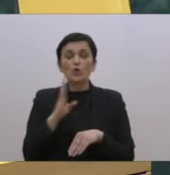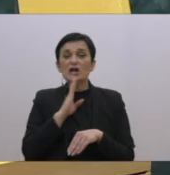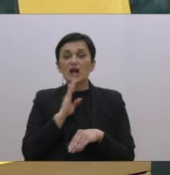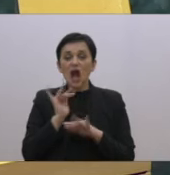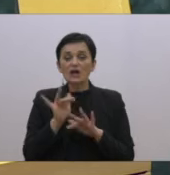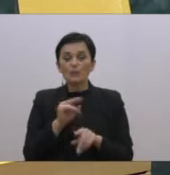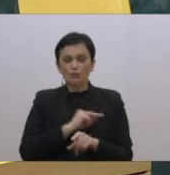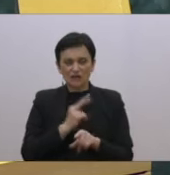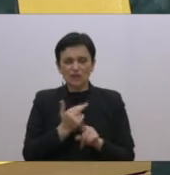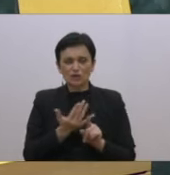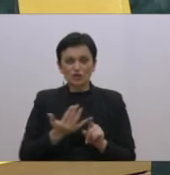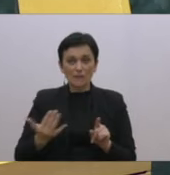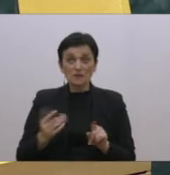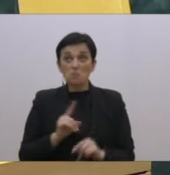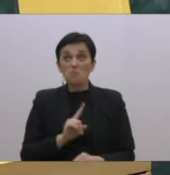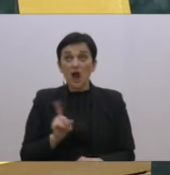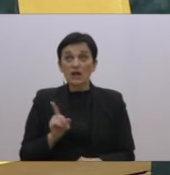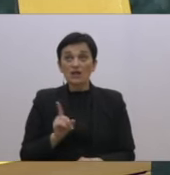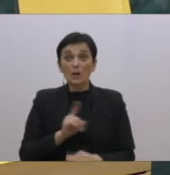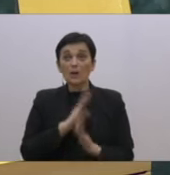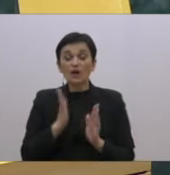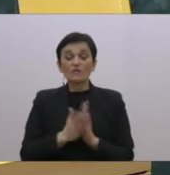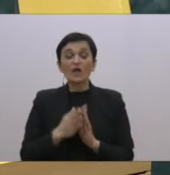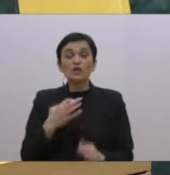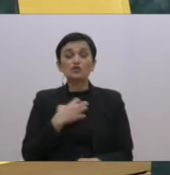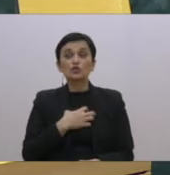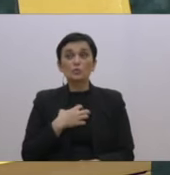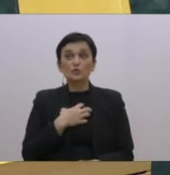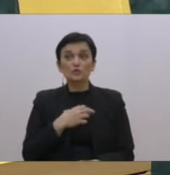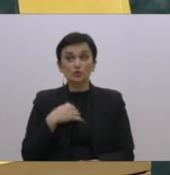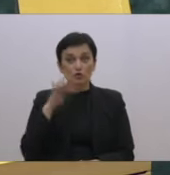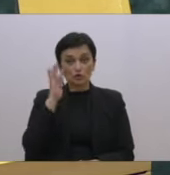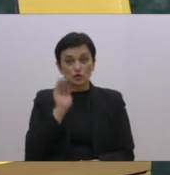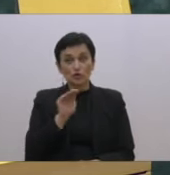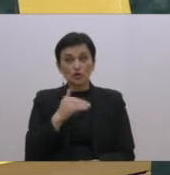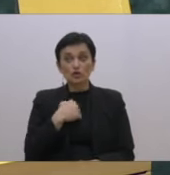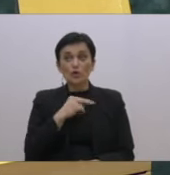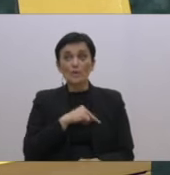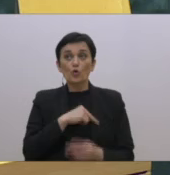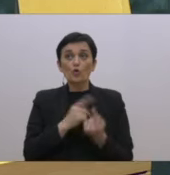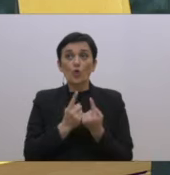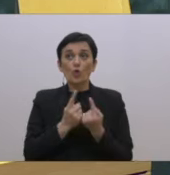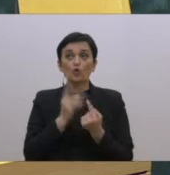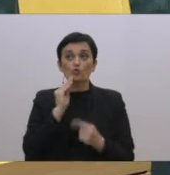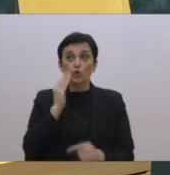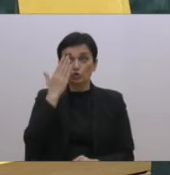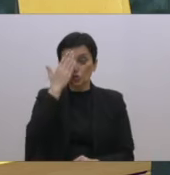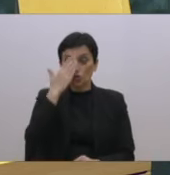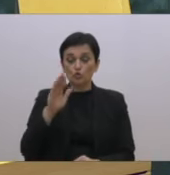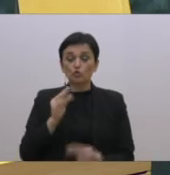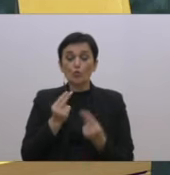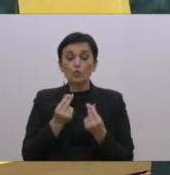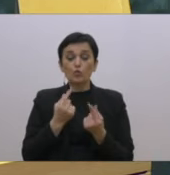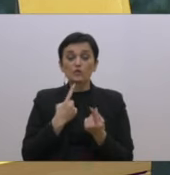მუშაობს და ასე შემდეგ. მაგრამ ყველაზე მნიშვნელოვანი, რაც მინდა მე შევახსენოთ ჩემს კოლეგებს, როდესაც უცხოურ ფულზე